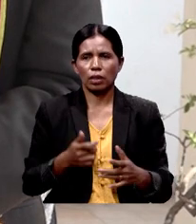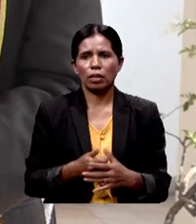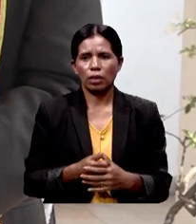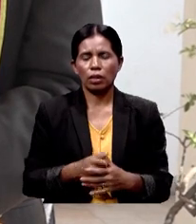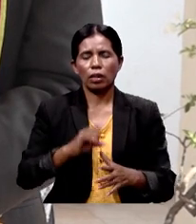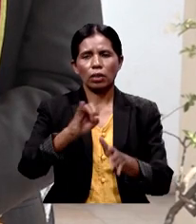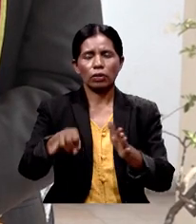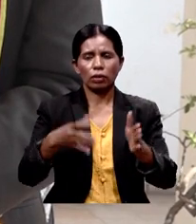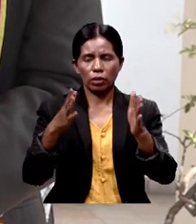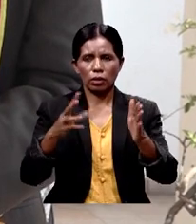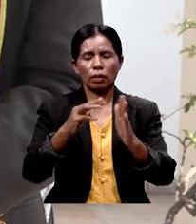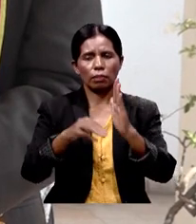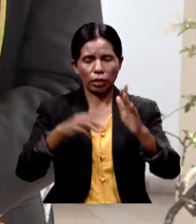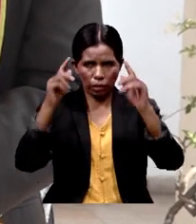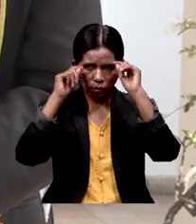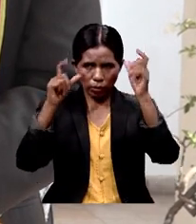Jal